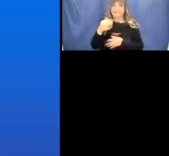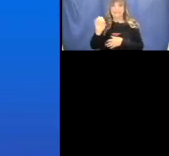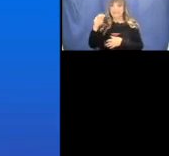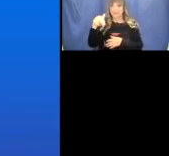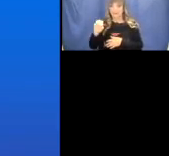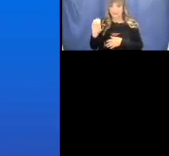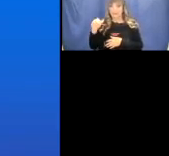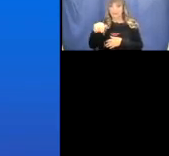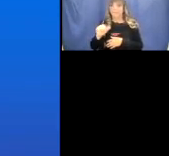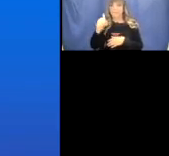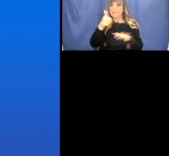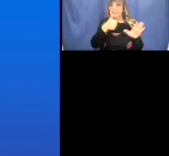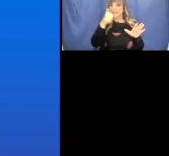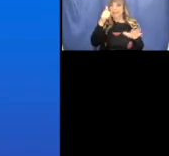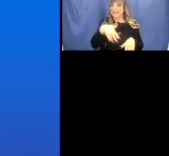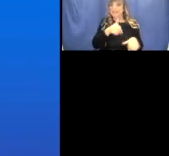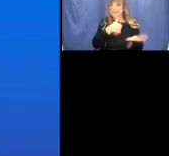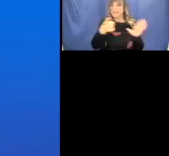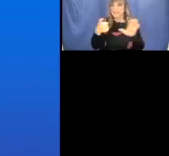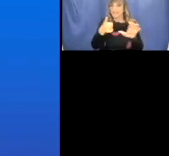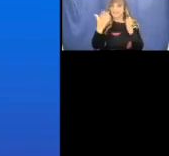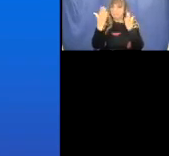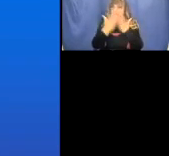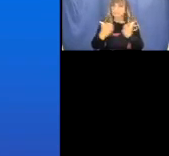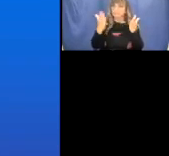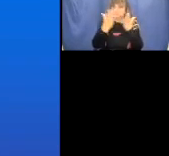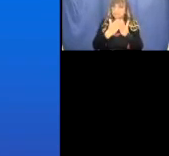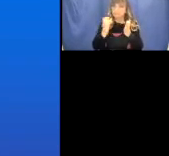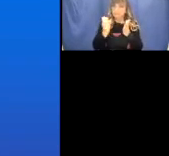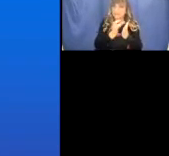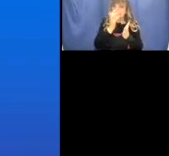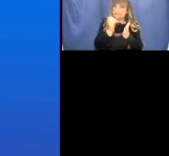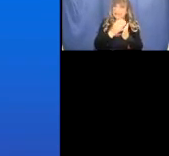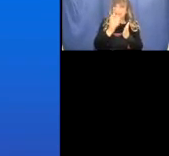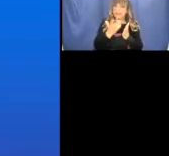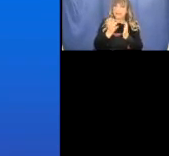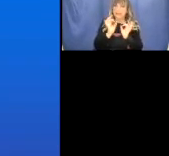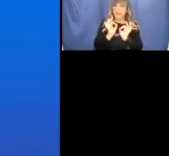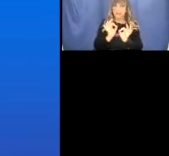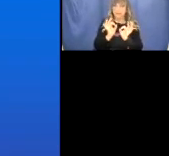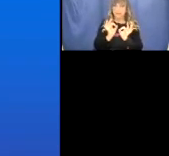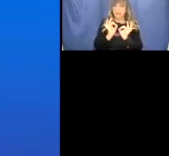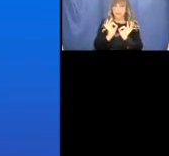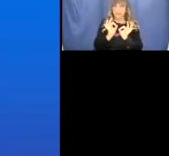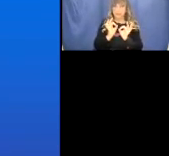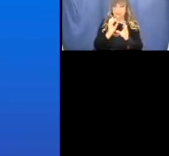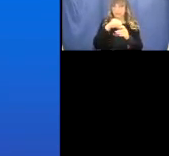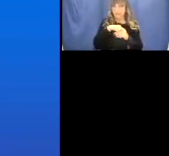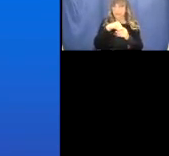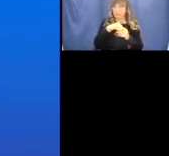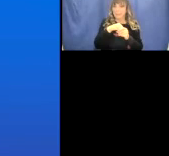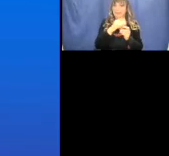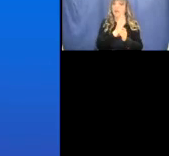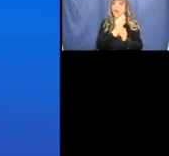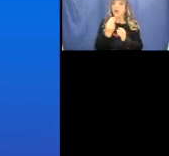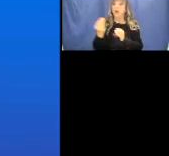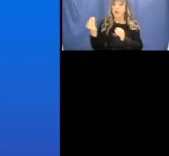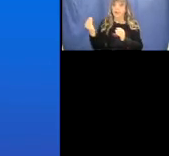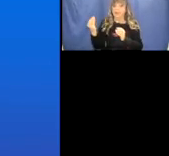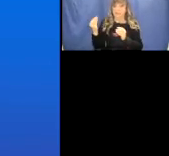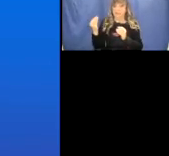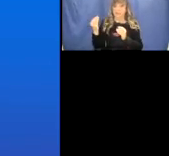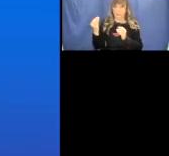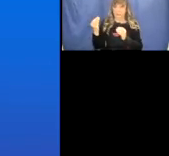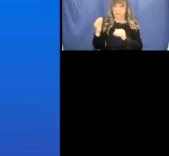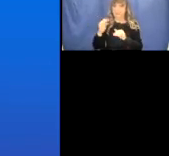1600 studio i cristalli per l'appunto appartenenti alle collezioni dell'attuale sistema